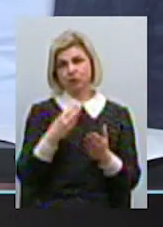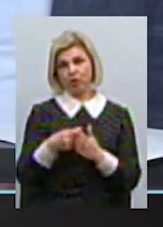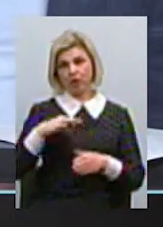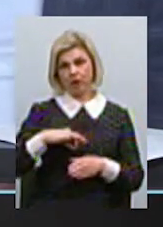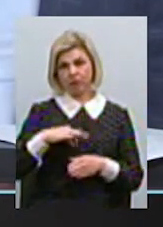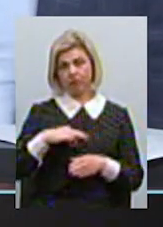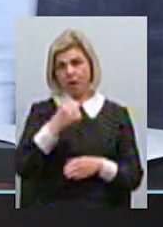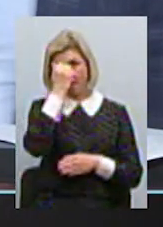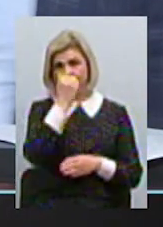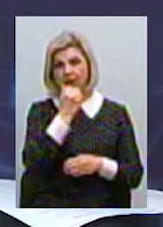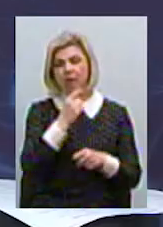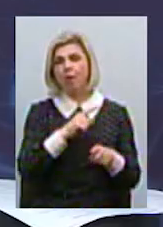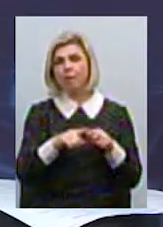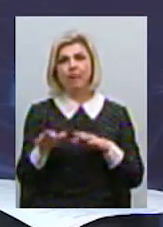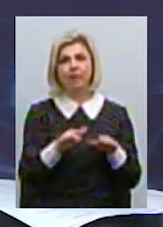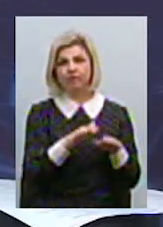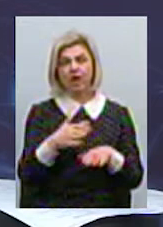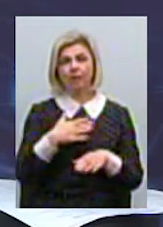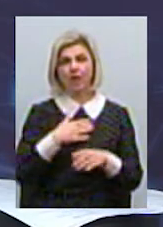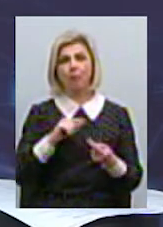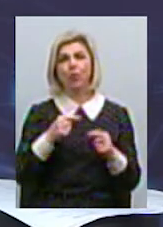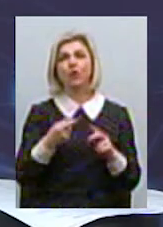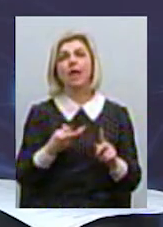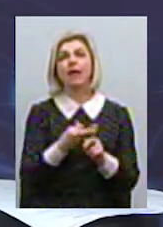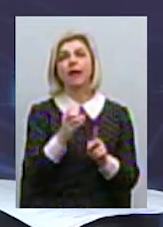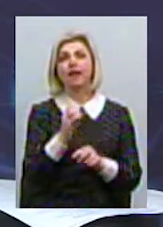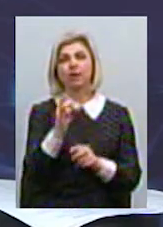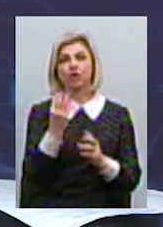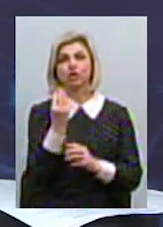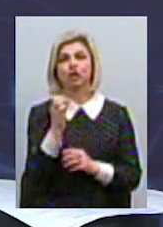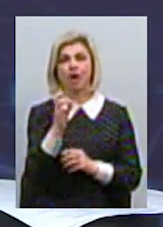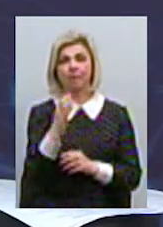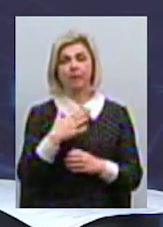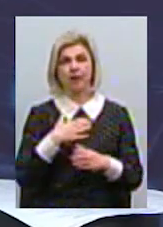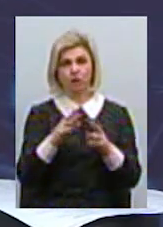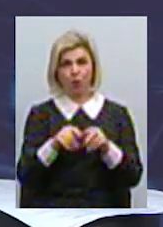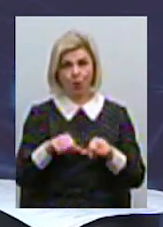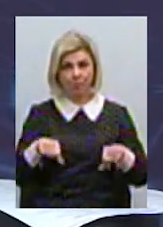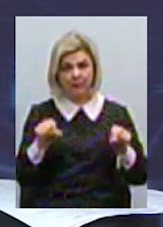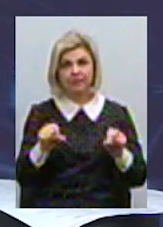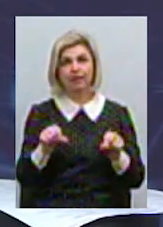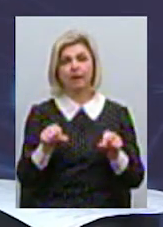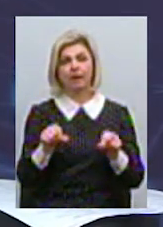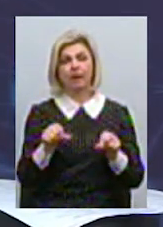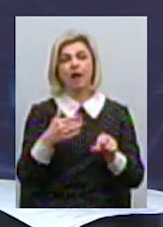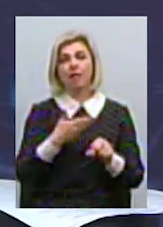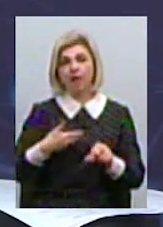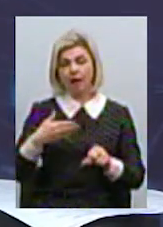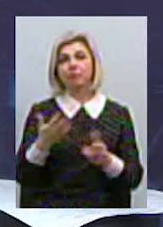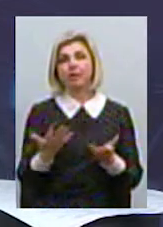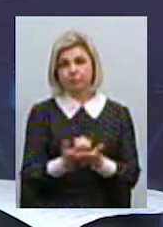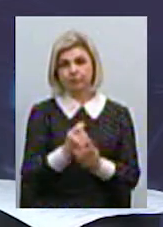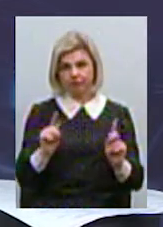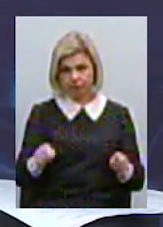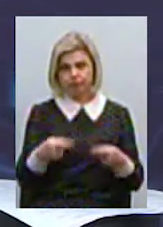завдяки оперативної дії нашого антирадицького штабу і антирадицької комісії головного територіального управління юстиції нам вдалося